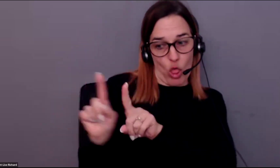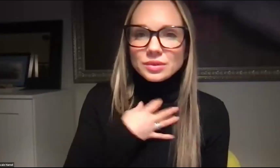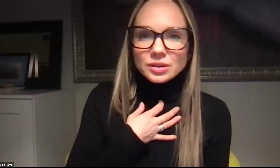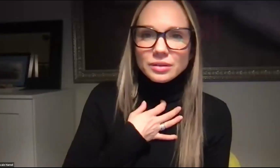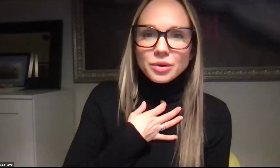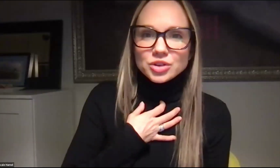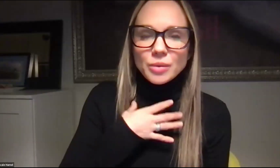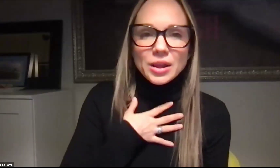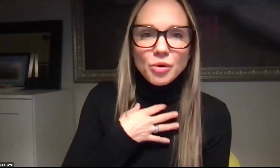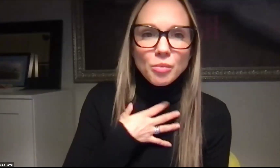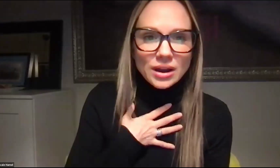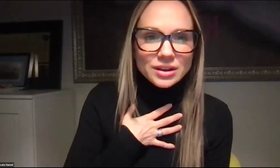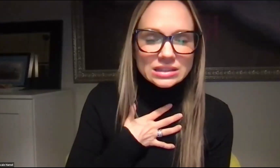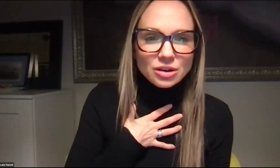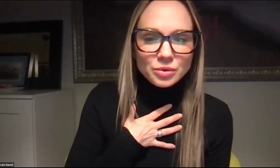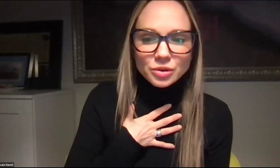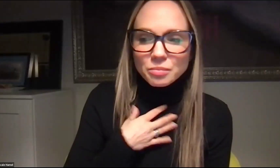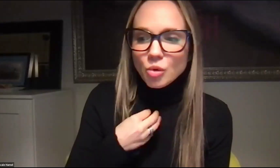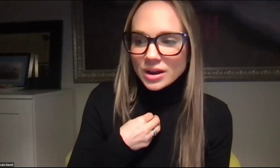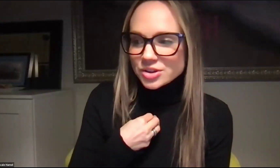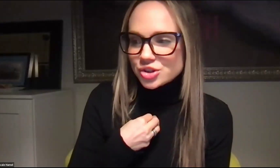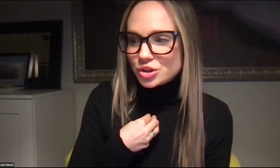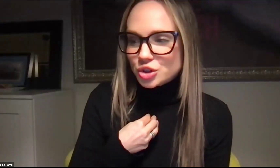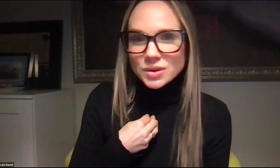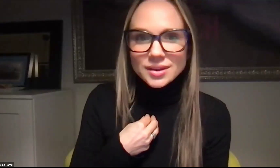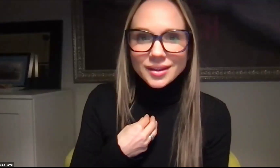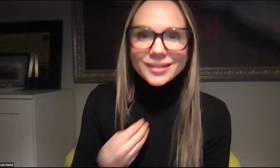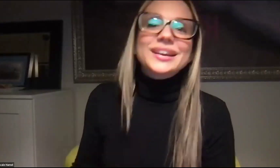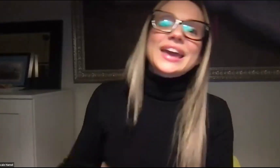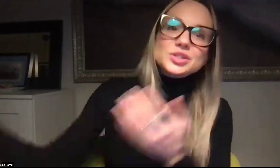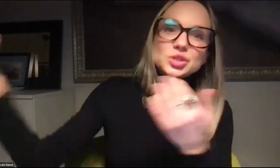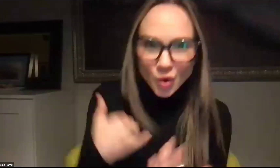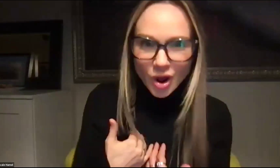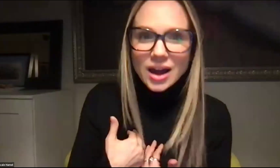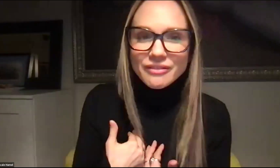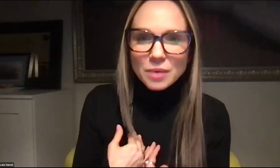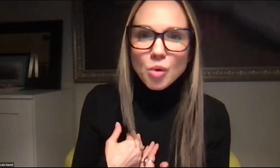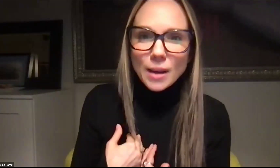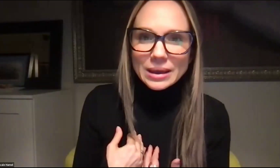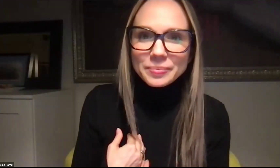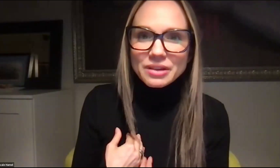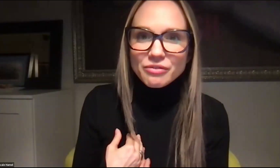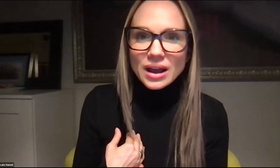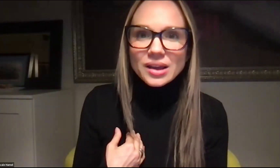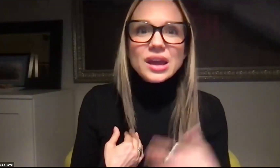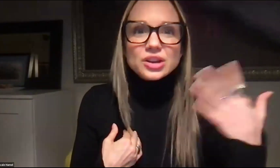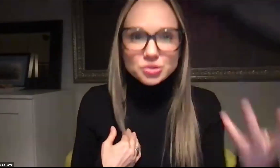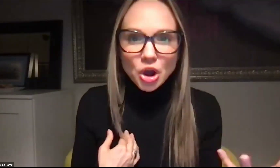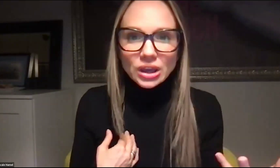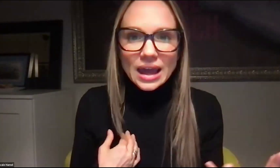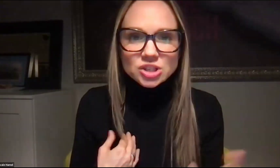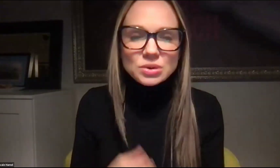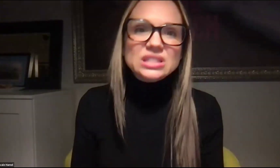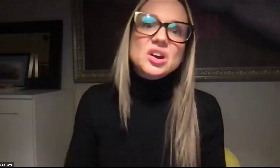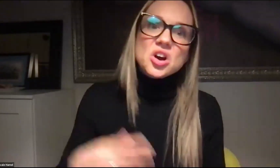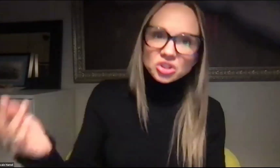OK, parce que je vais parler pour moi, là, exemple, là. Moi, je suis très dure envers moi-même. Des fois, quand